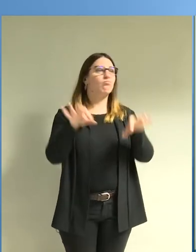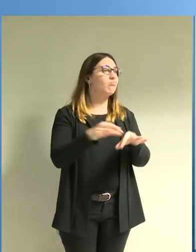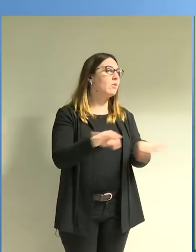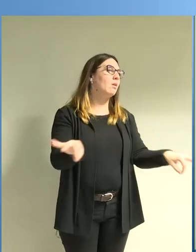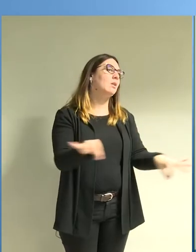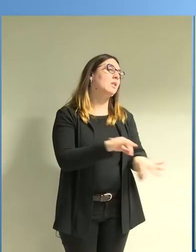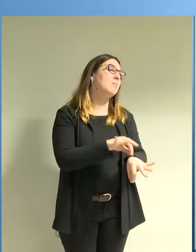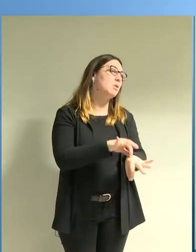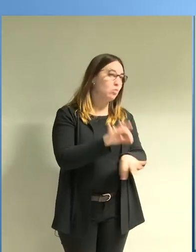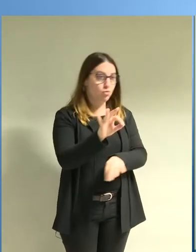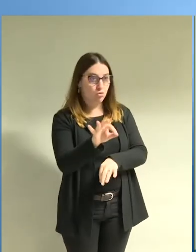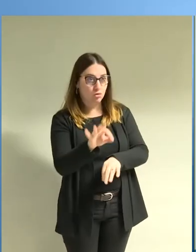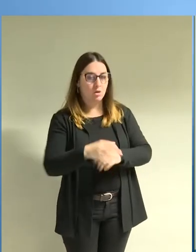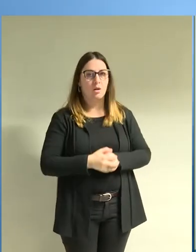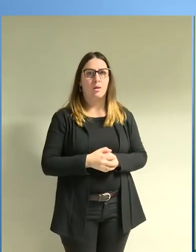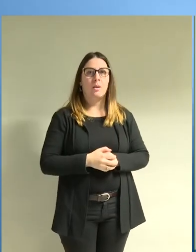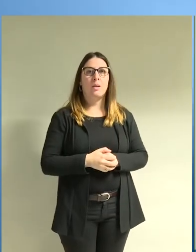minutes monsieur pinel